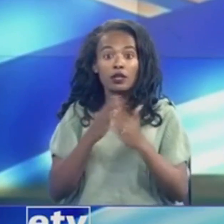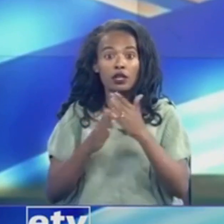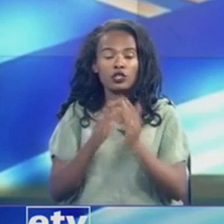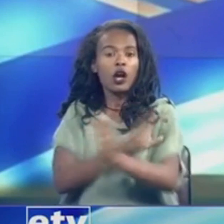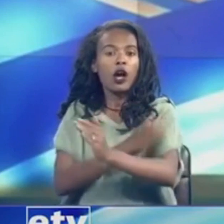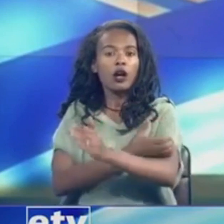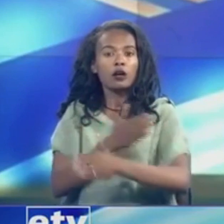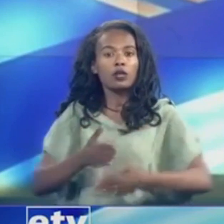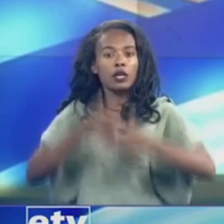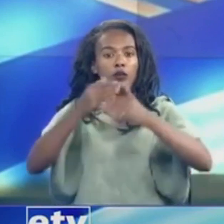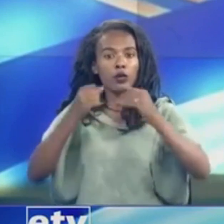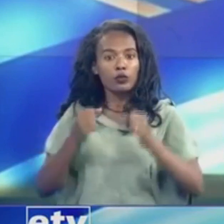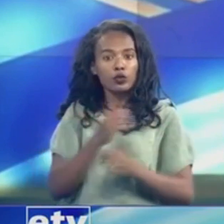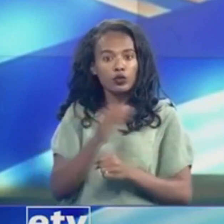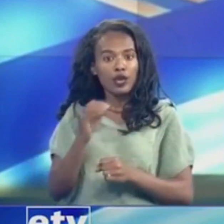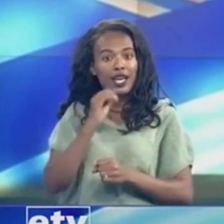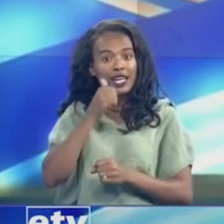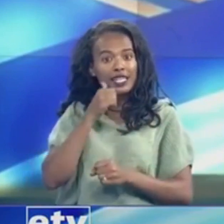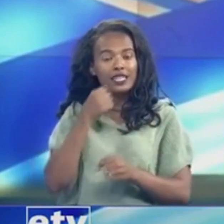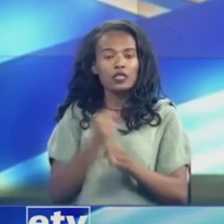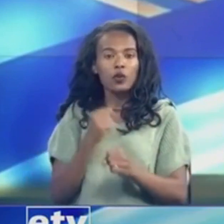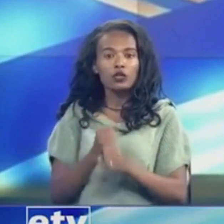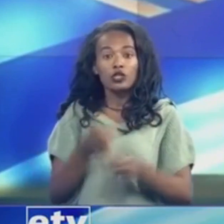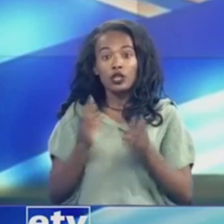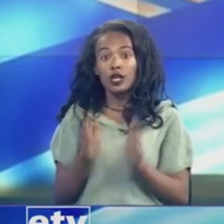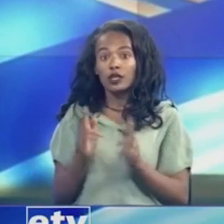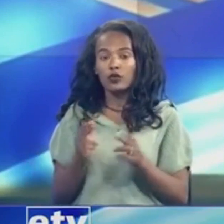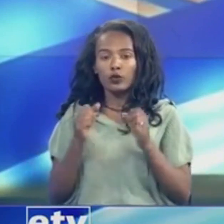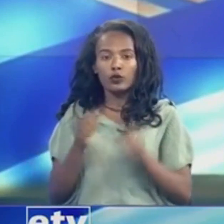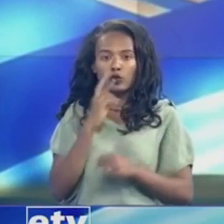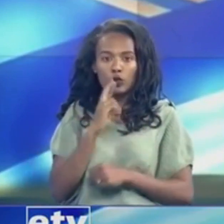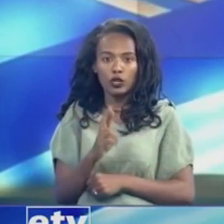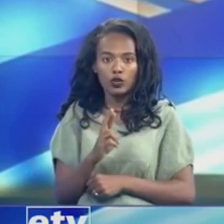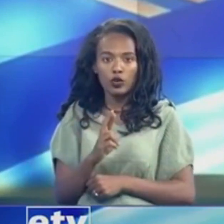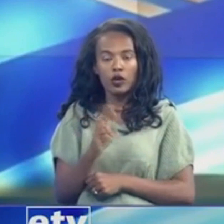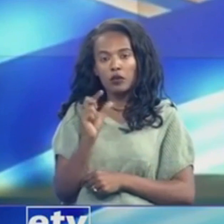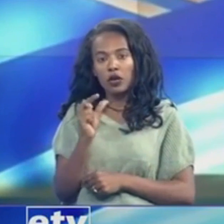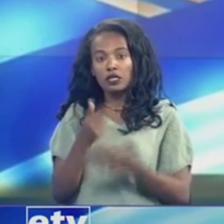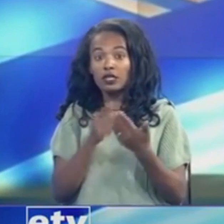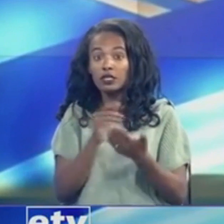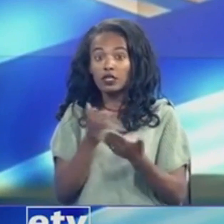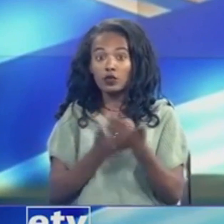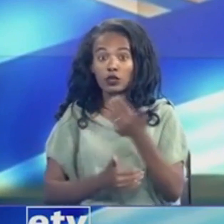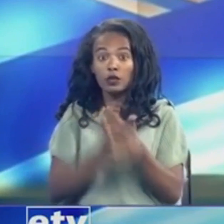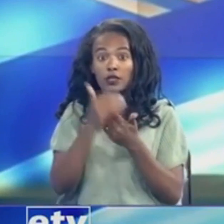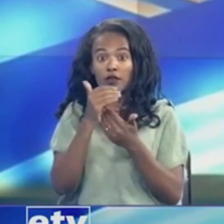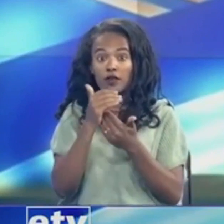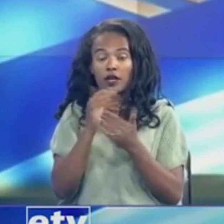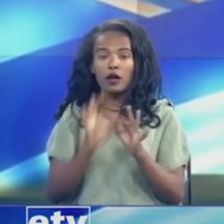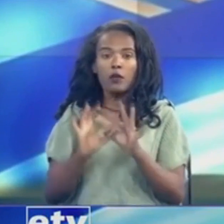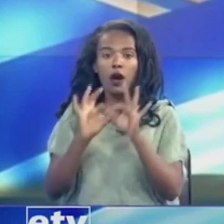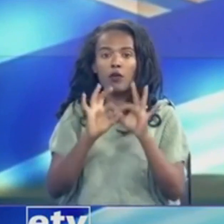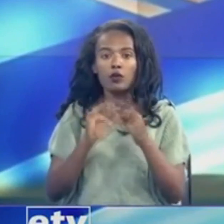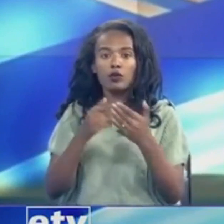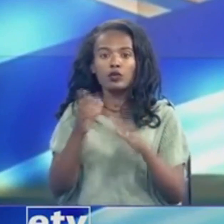አቅም ይገነቡ የሚችሉና የለተለ ስራዎቻችንን ሊያሳልጡ የሚችሉ ናቸው። አትሊስት እነዚህ ነገሮች ለመሸፈን ማህበሩ